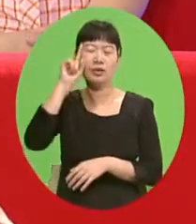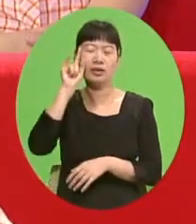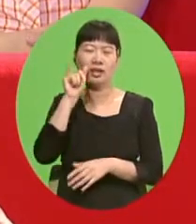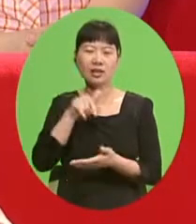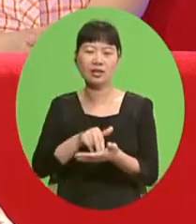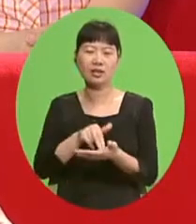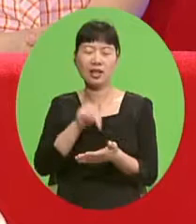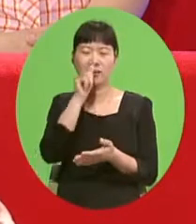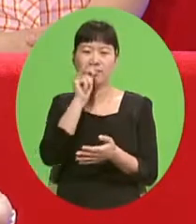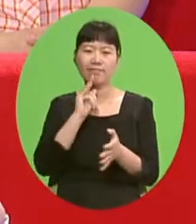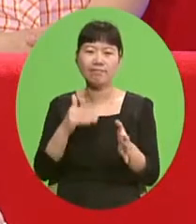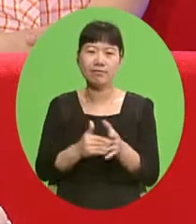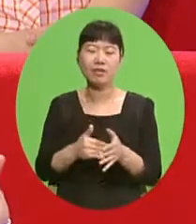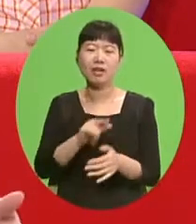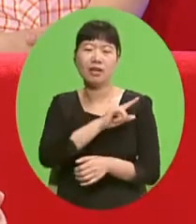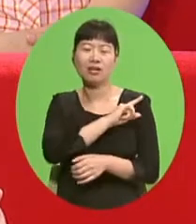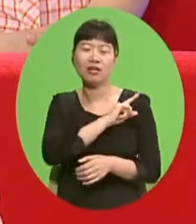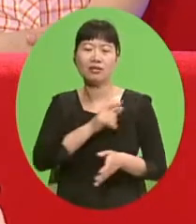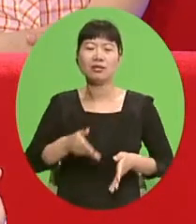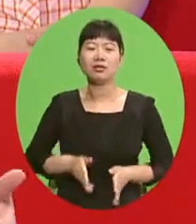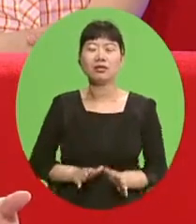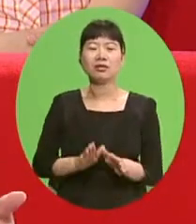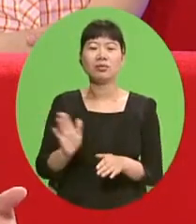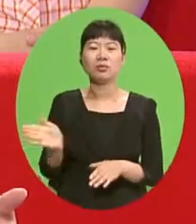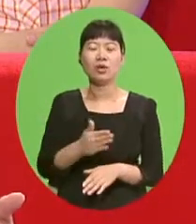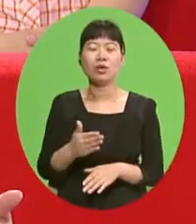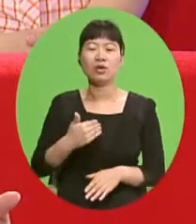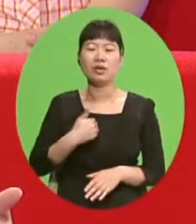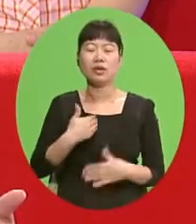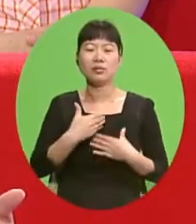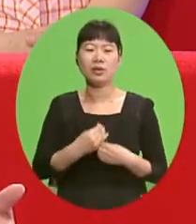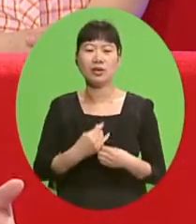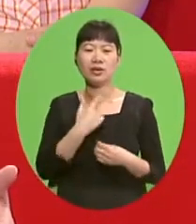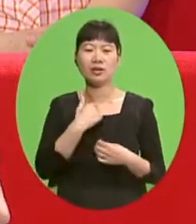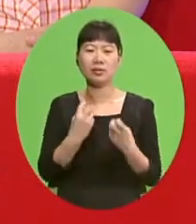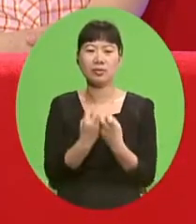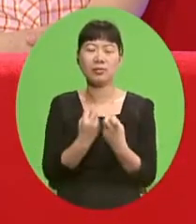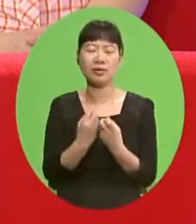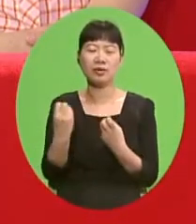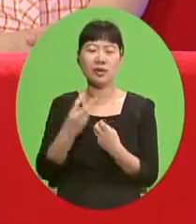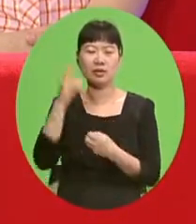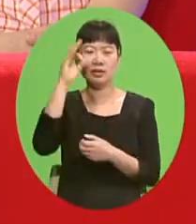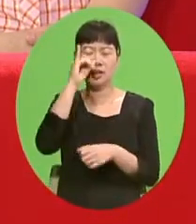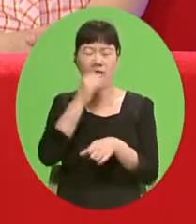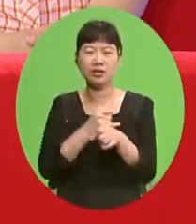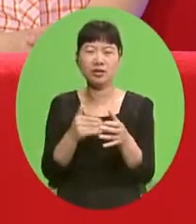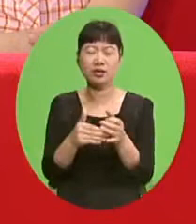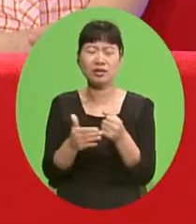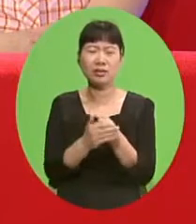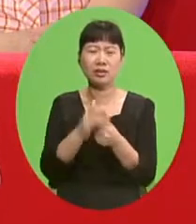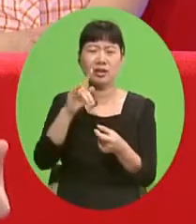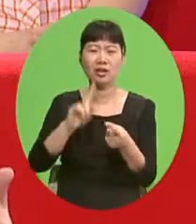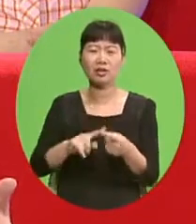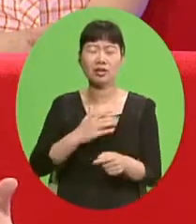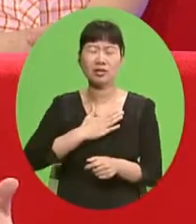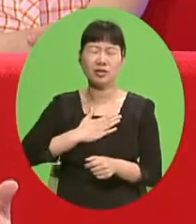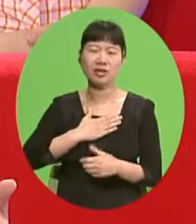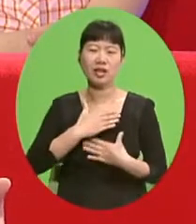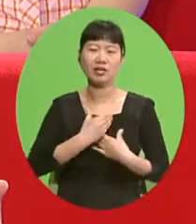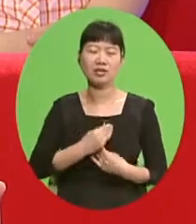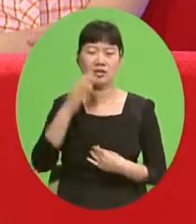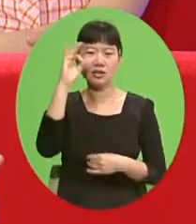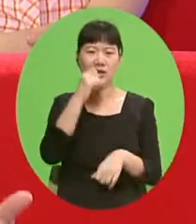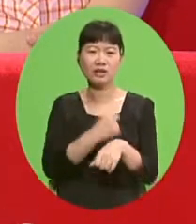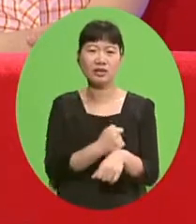상태에 있다거나 가장 태어나서부터 자기한테 편안했던 방법을 다시 찾아서 그것으로 정서적인 안정을